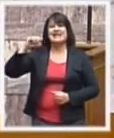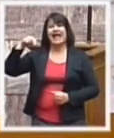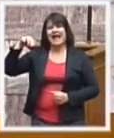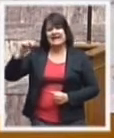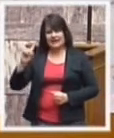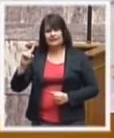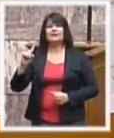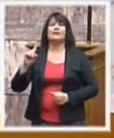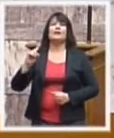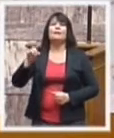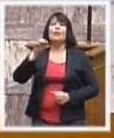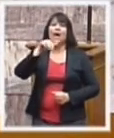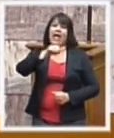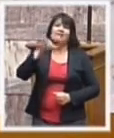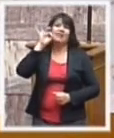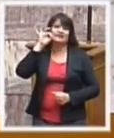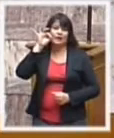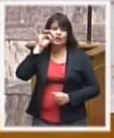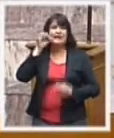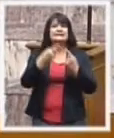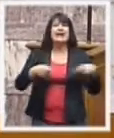Επιτροπής Οικονομικών Υποθέσεων Παραγωγής και Εμπορίου.